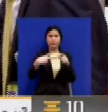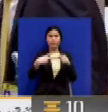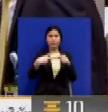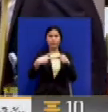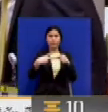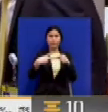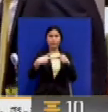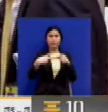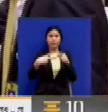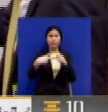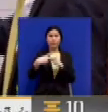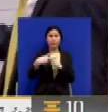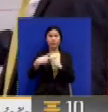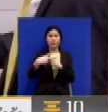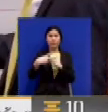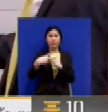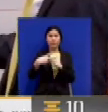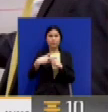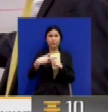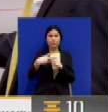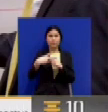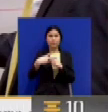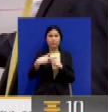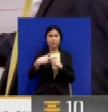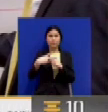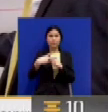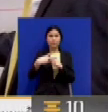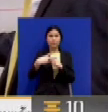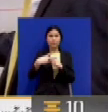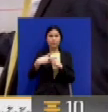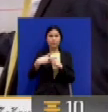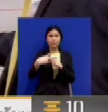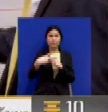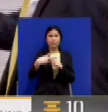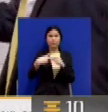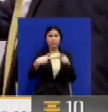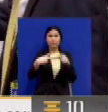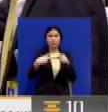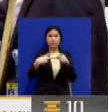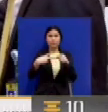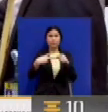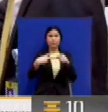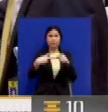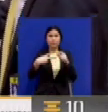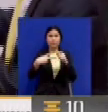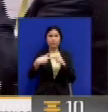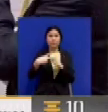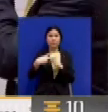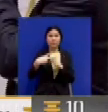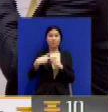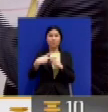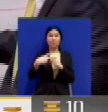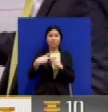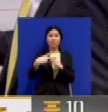เรื่องสกุลการันแล้วจะมาเป็นมินหน้าเป็นส.ผู้แทนประชาชน นี่ทุกเม็ดเลยใช่ไหม คือบางคนขออยากจะพูด